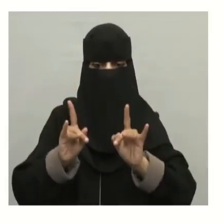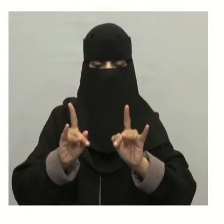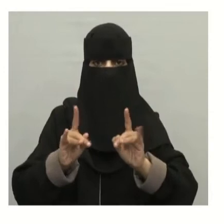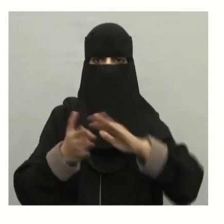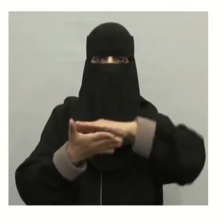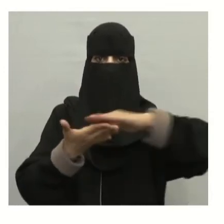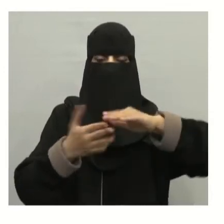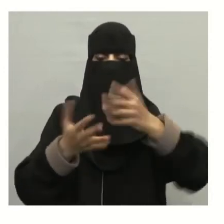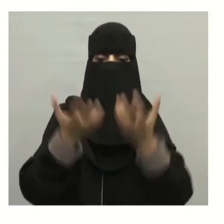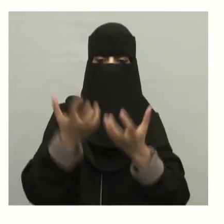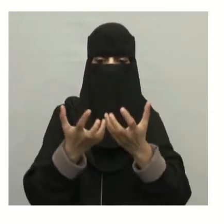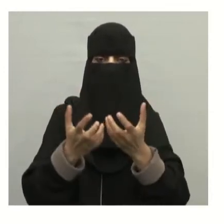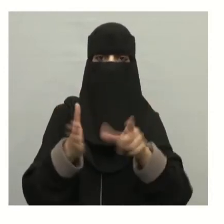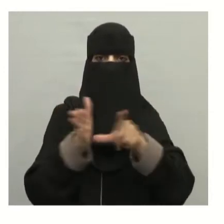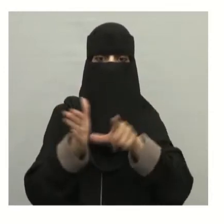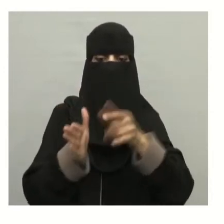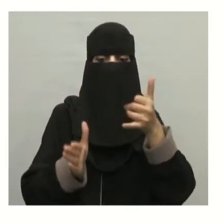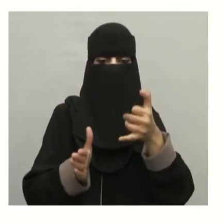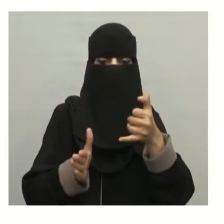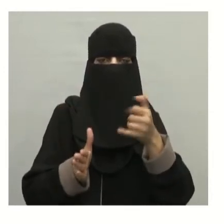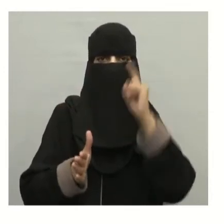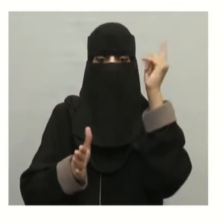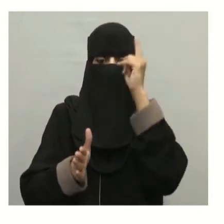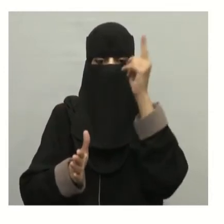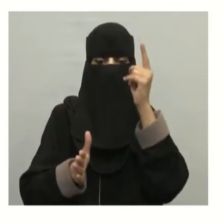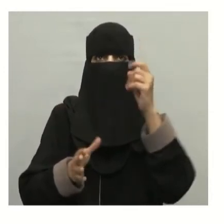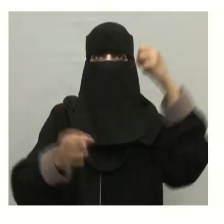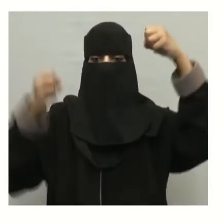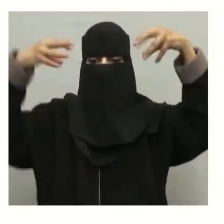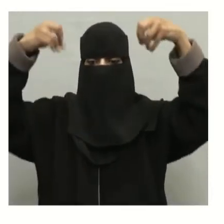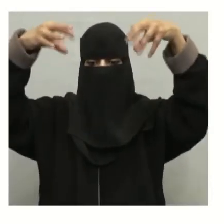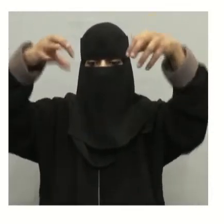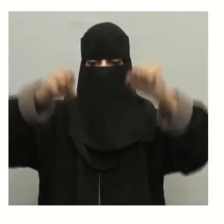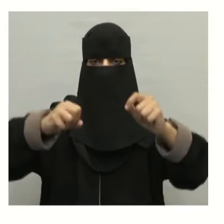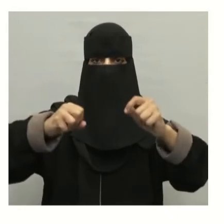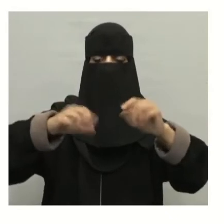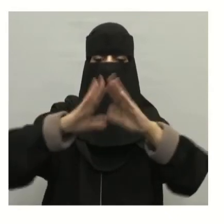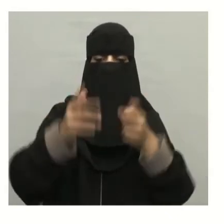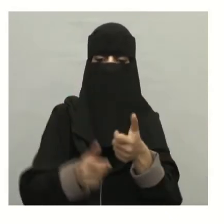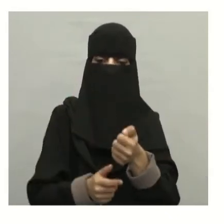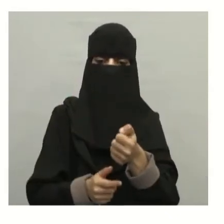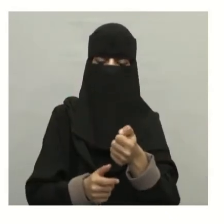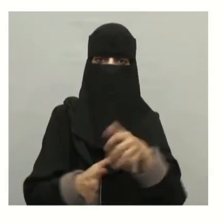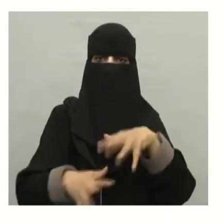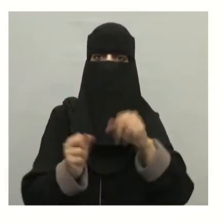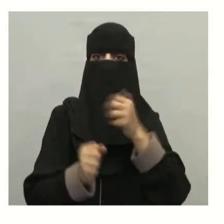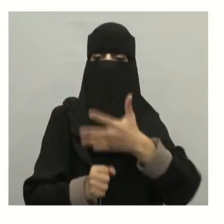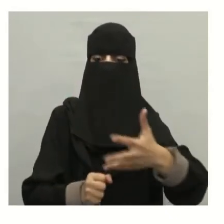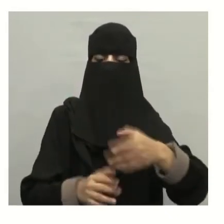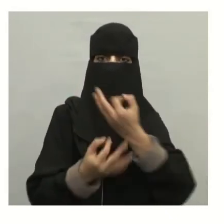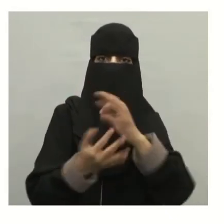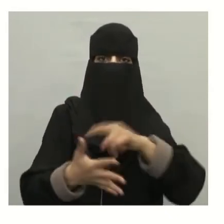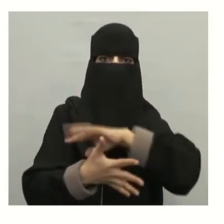أسطح المطبخ، دورات المياه والمراحيض، مفاتيح الإضاءة، أجهزة تحكم التلفاز، ألعاب الأطفال،